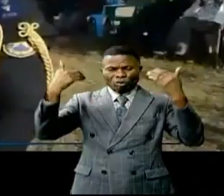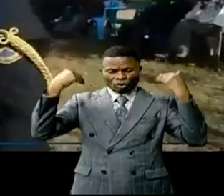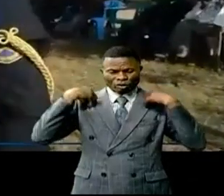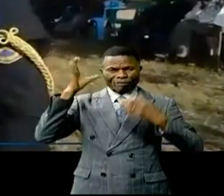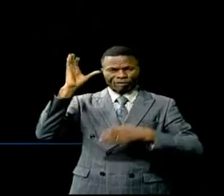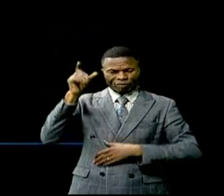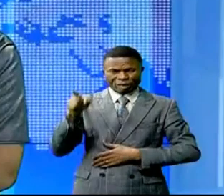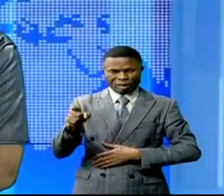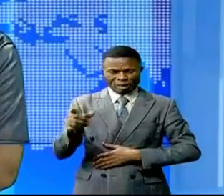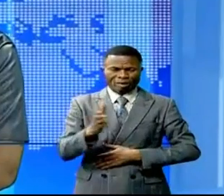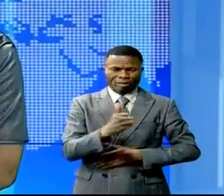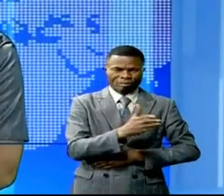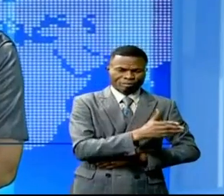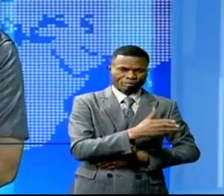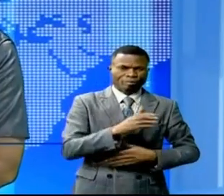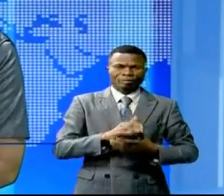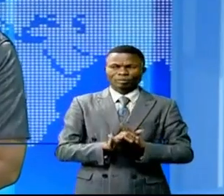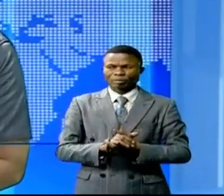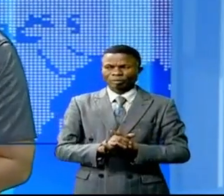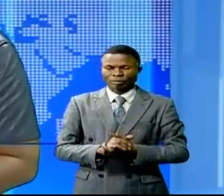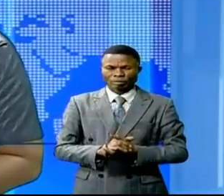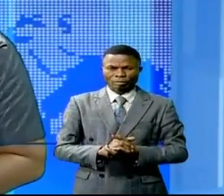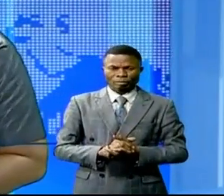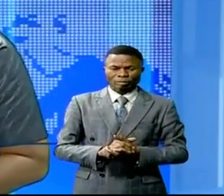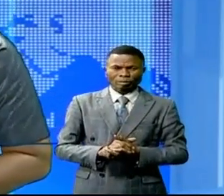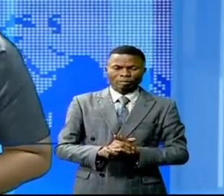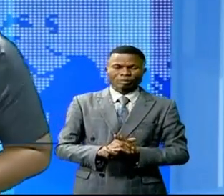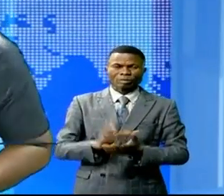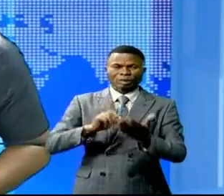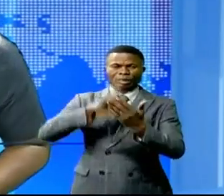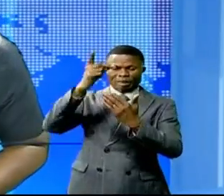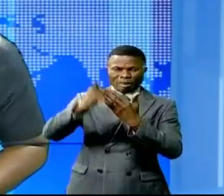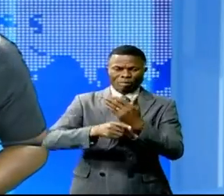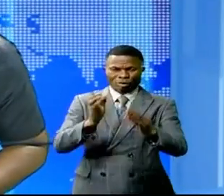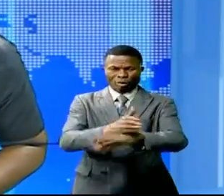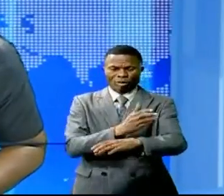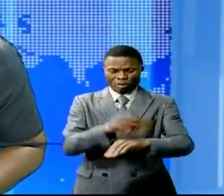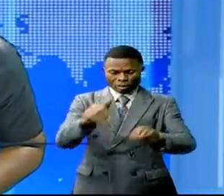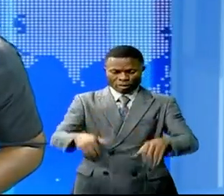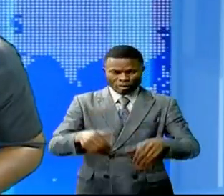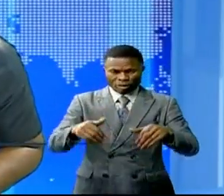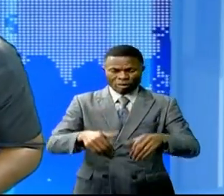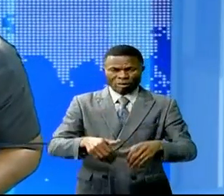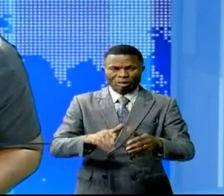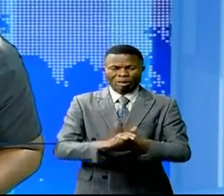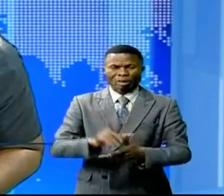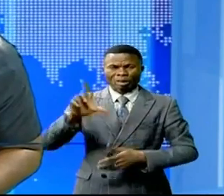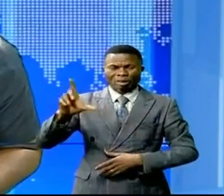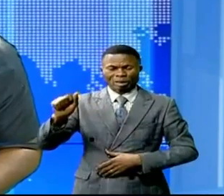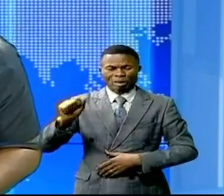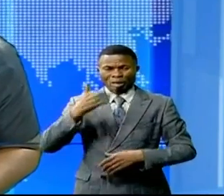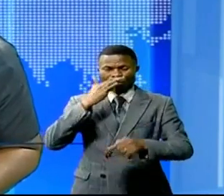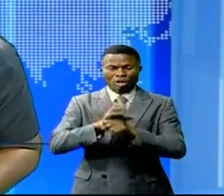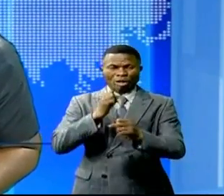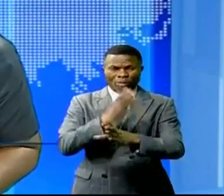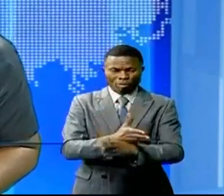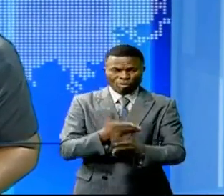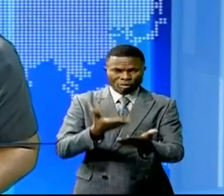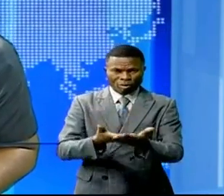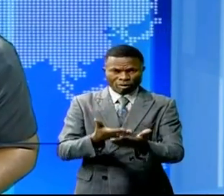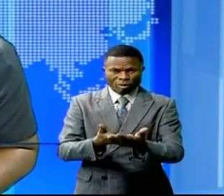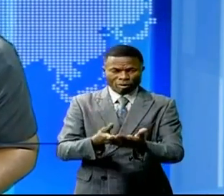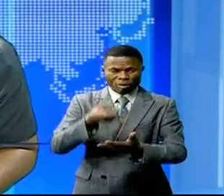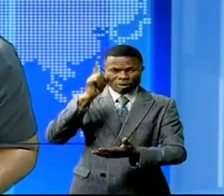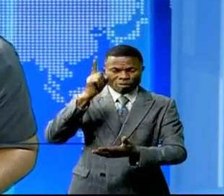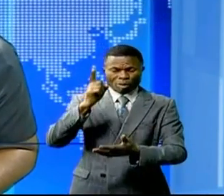groupement. Le projet intégré de croissance agricole dans le Grand Lac concrétise sa promesse en dotant le